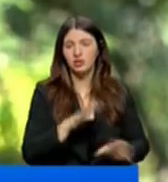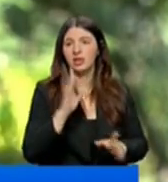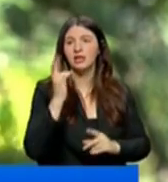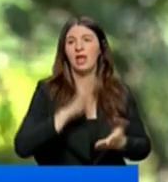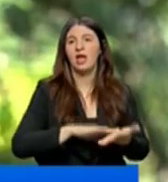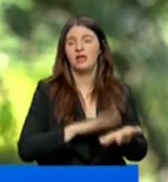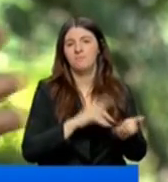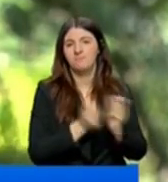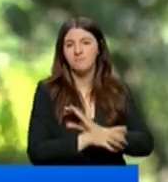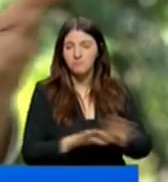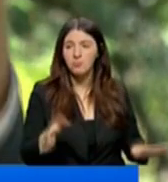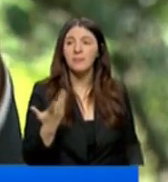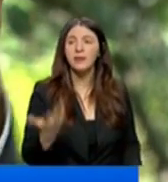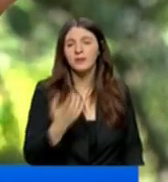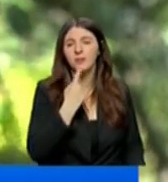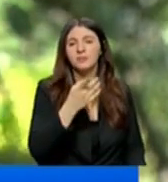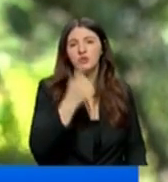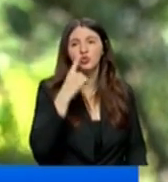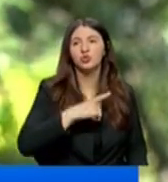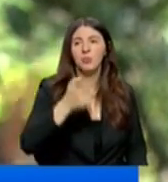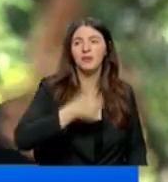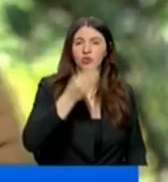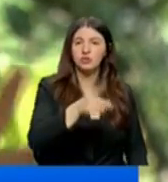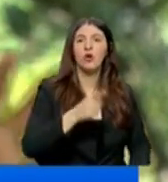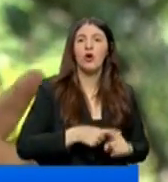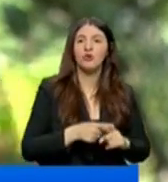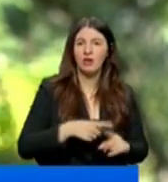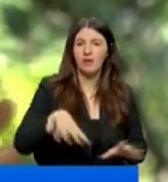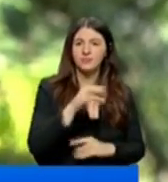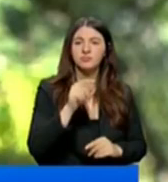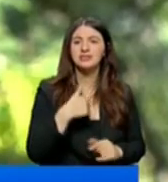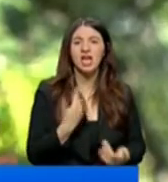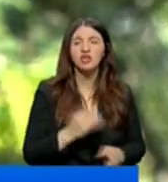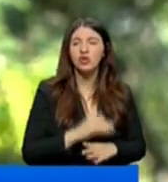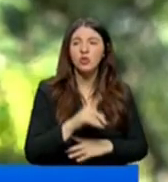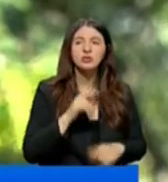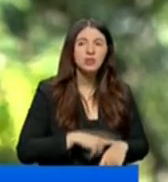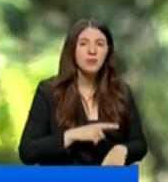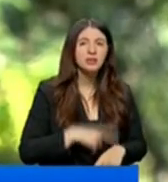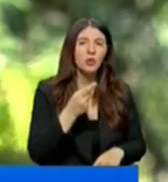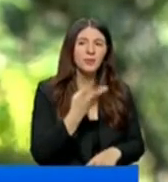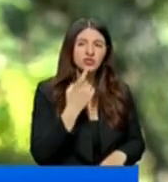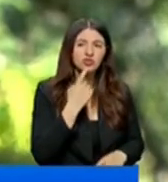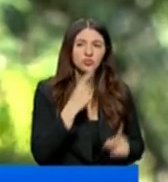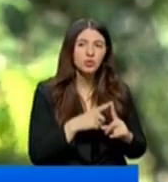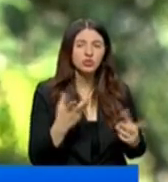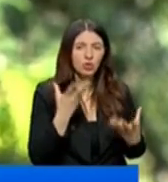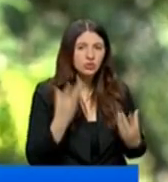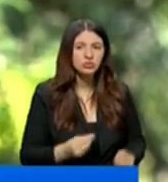el evet, değiştirdi. Ve işte diyelim siz Cumhurbaşkanı evet, oldunuz, siz ve ortaklarınız. Bu süre, biz ne yaşayacağız o arada? O birkaç yıl boyunca ne